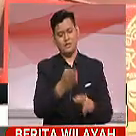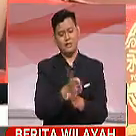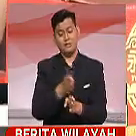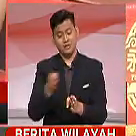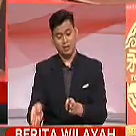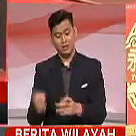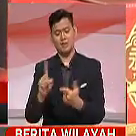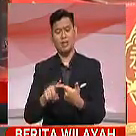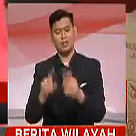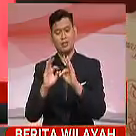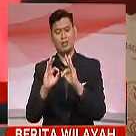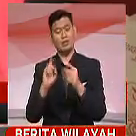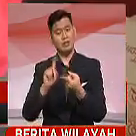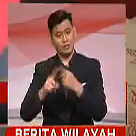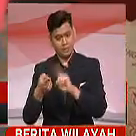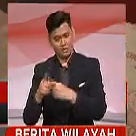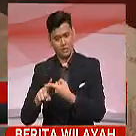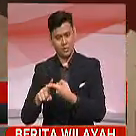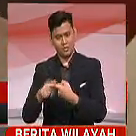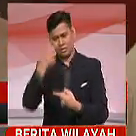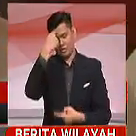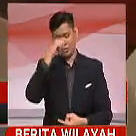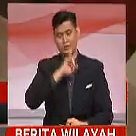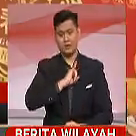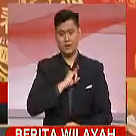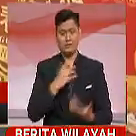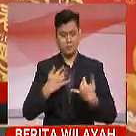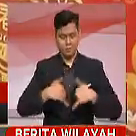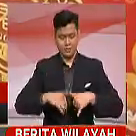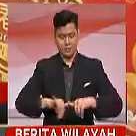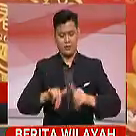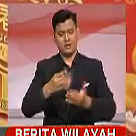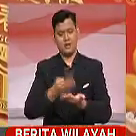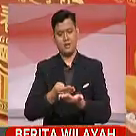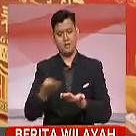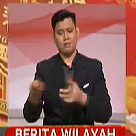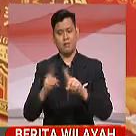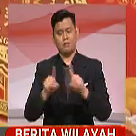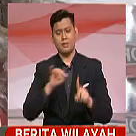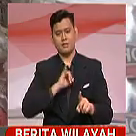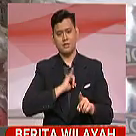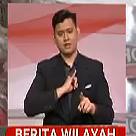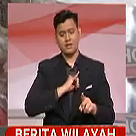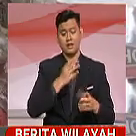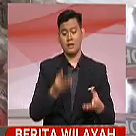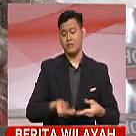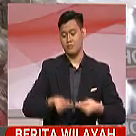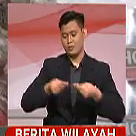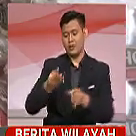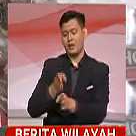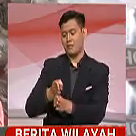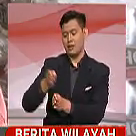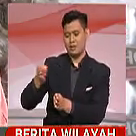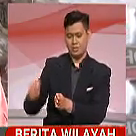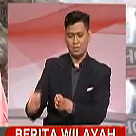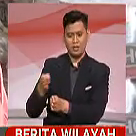friend nearby. So for me, I still buy as usual. And I give to the neighbors, to the friend where I cannot meet